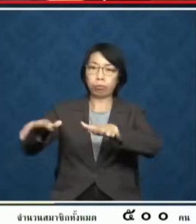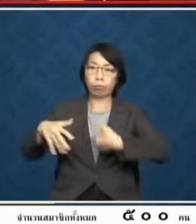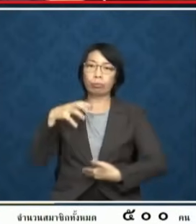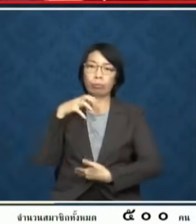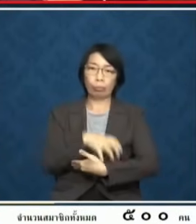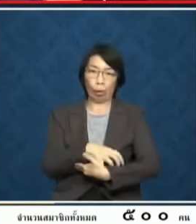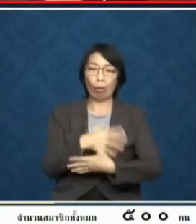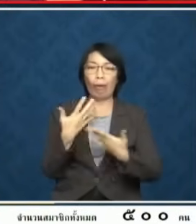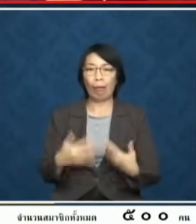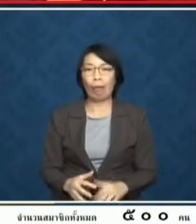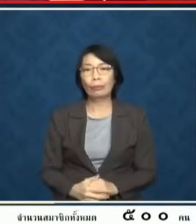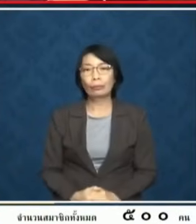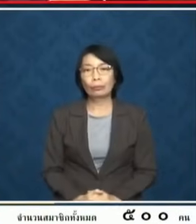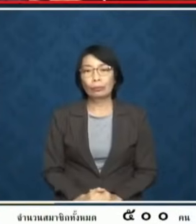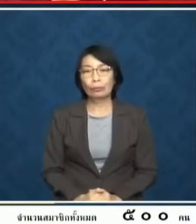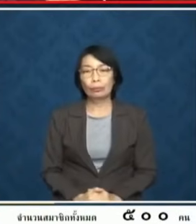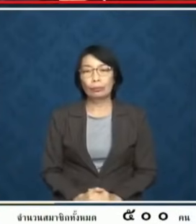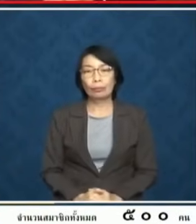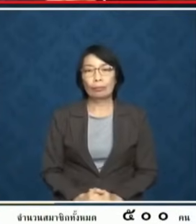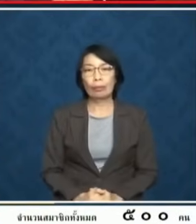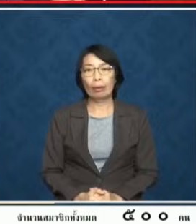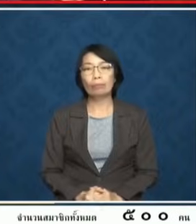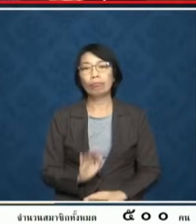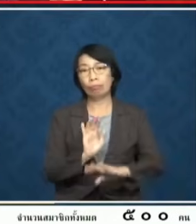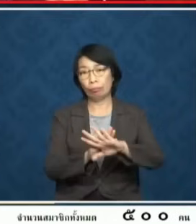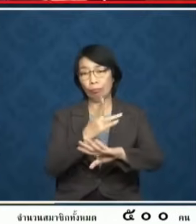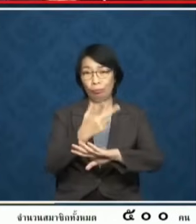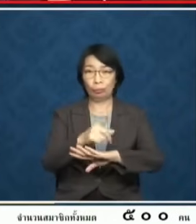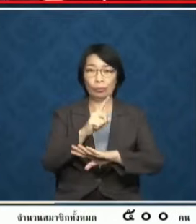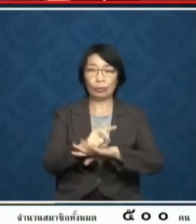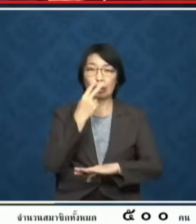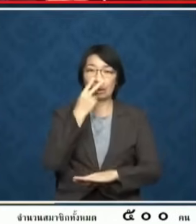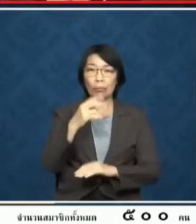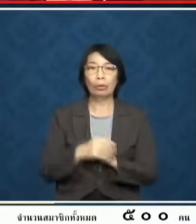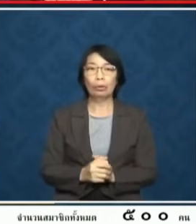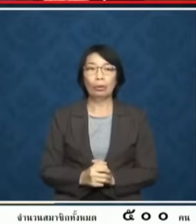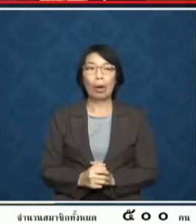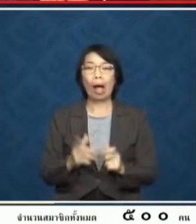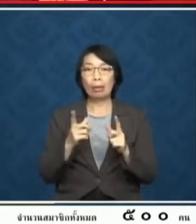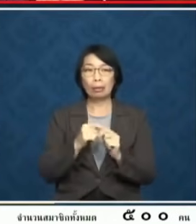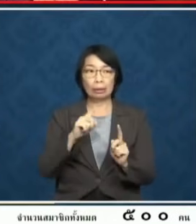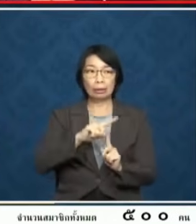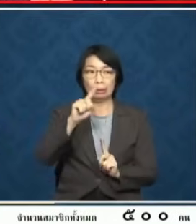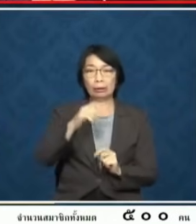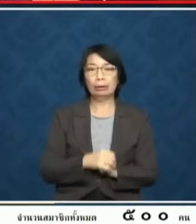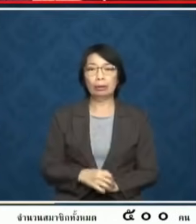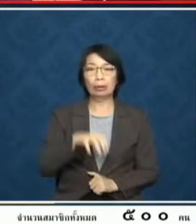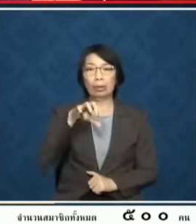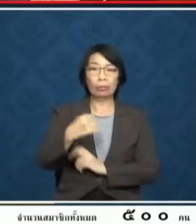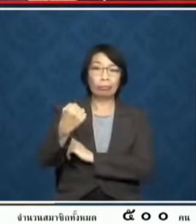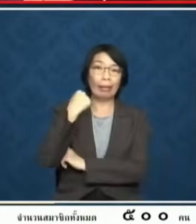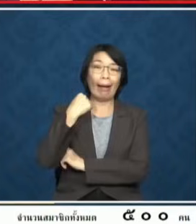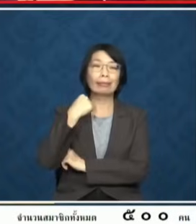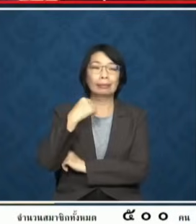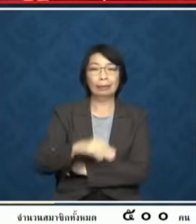เองไปเสียแล้วค่ะท่านประธานคะถ้าเราไปดูขลุ่มทรัพย์แรกก็คือกรมของกรมการพลังพลังงานทหารนะ